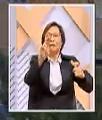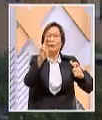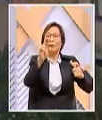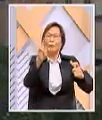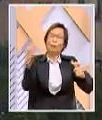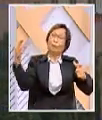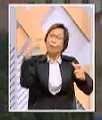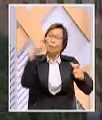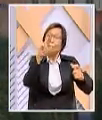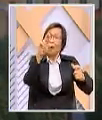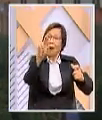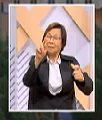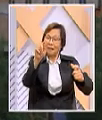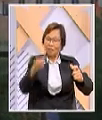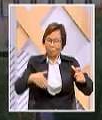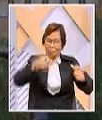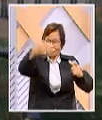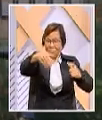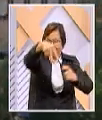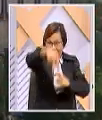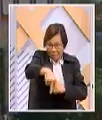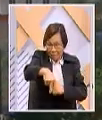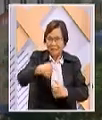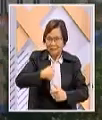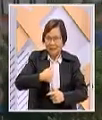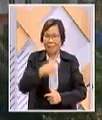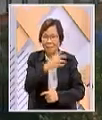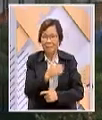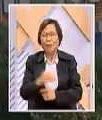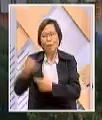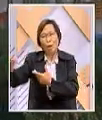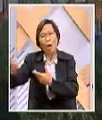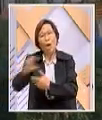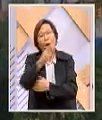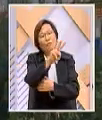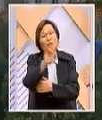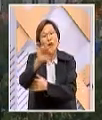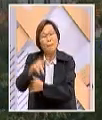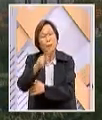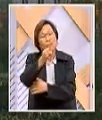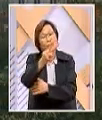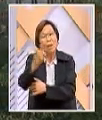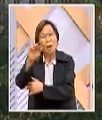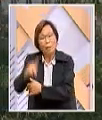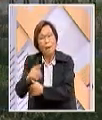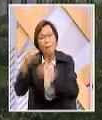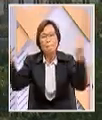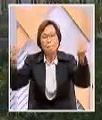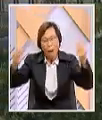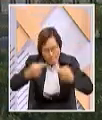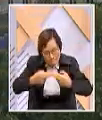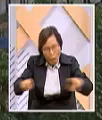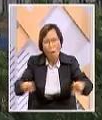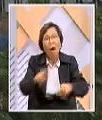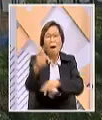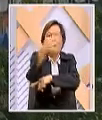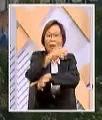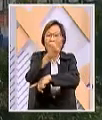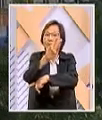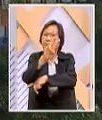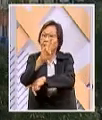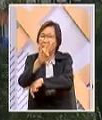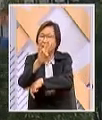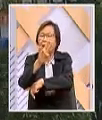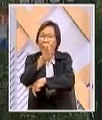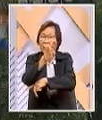bagi menyaksikan ketibaan tetamu-tamu div kehormat ke majlis perasmian hari RTM ke-75. Untuk